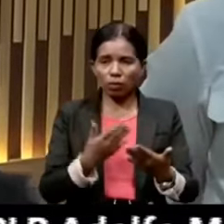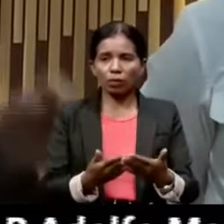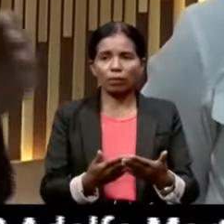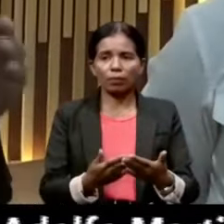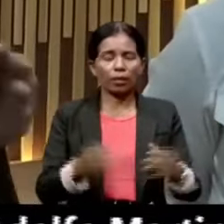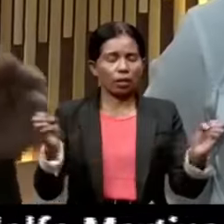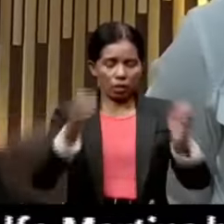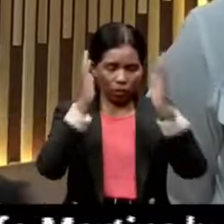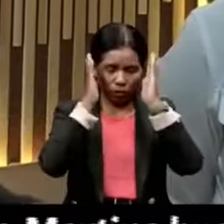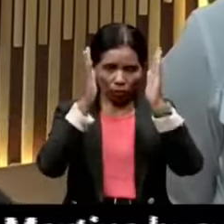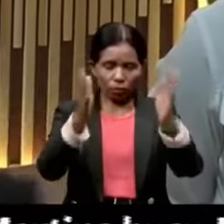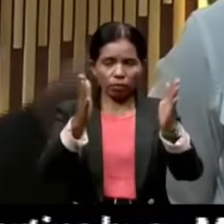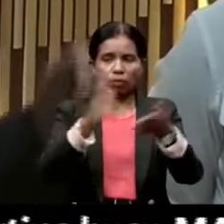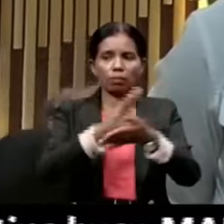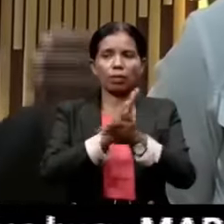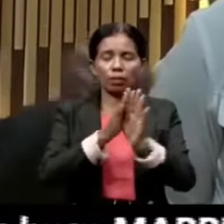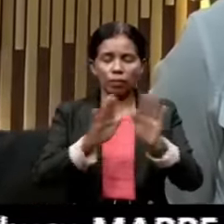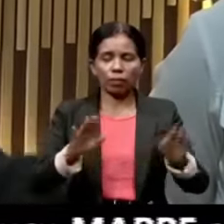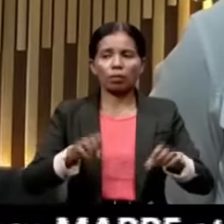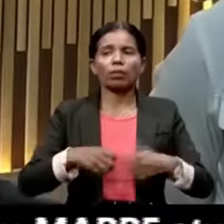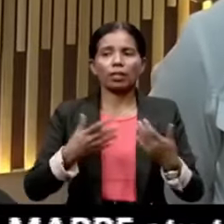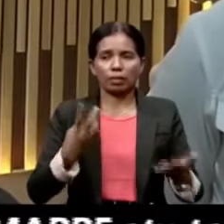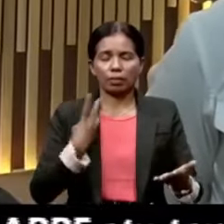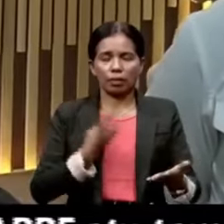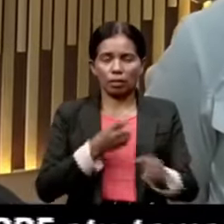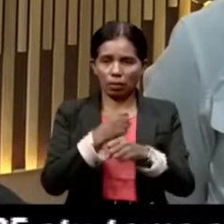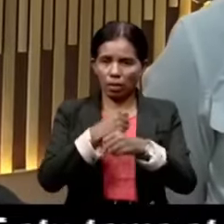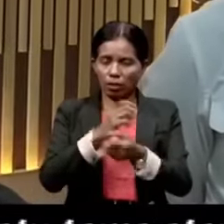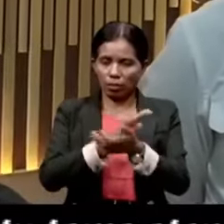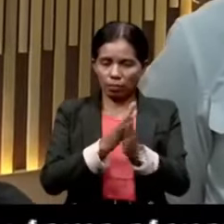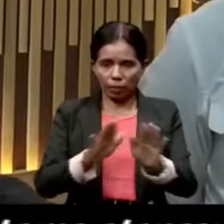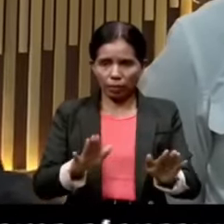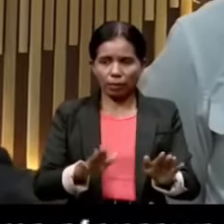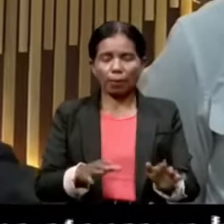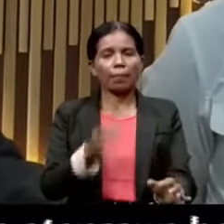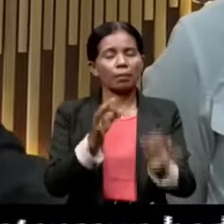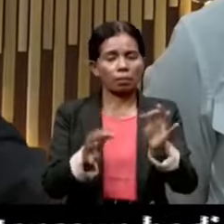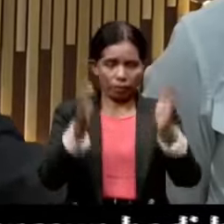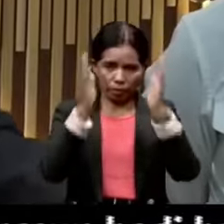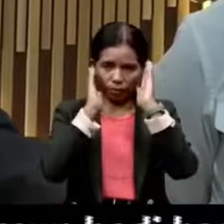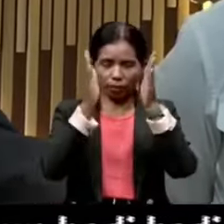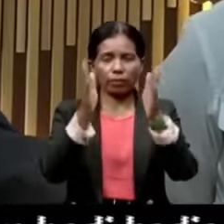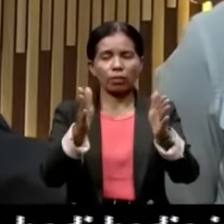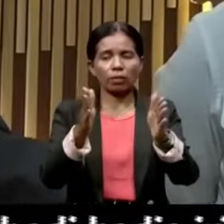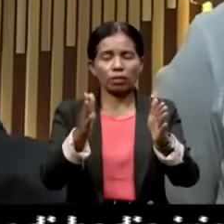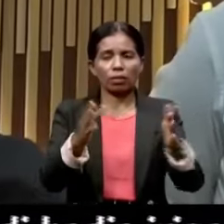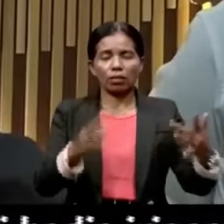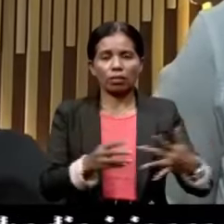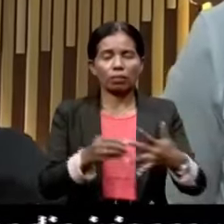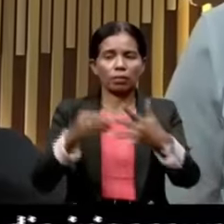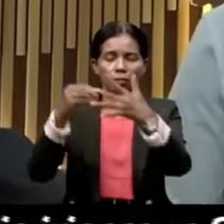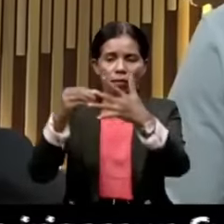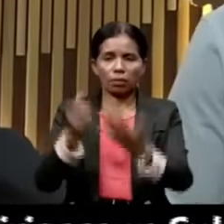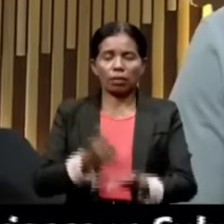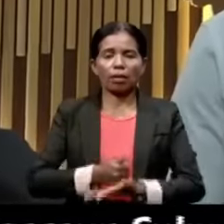la fokus ba pas, oinu sama katalu pas, mas fokus dit liliu ba